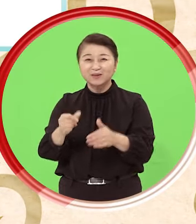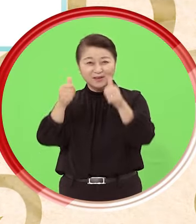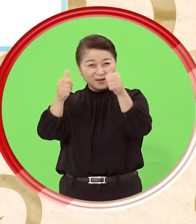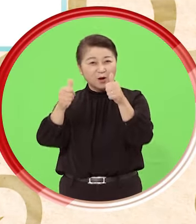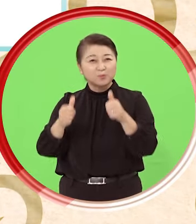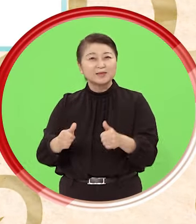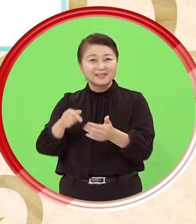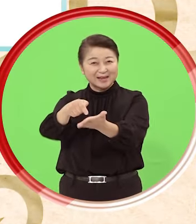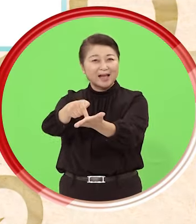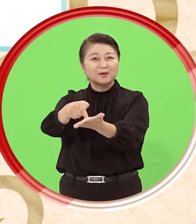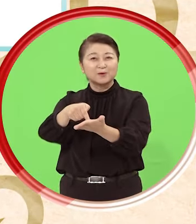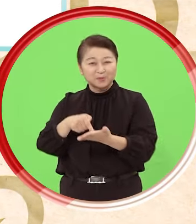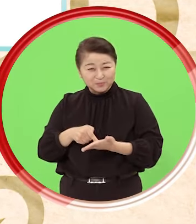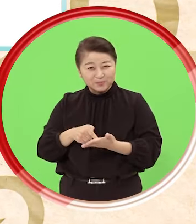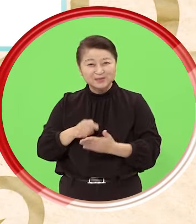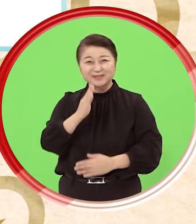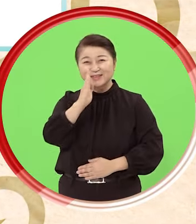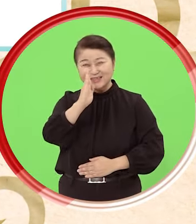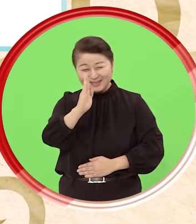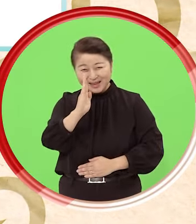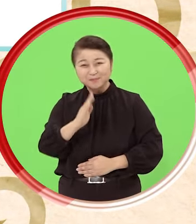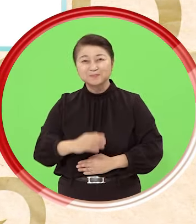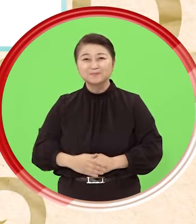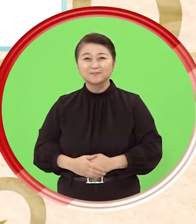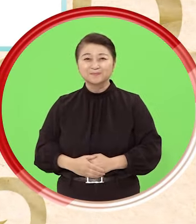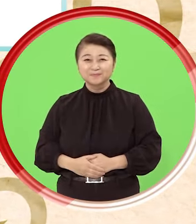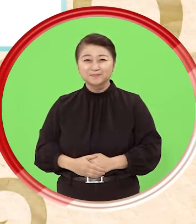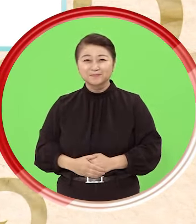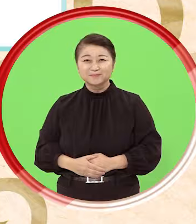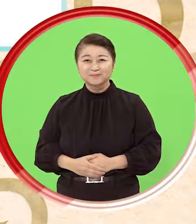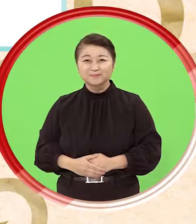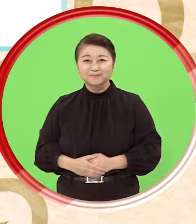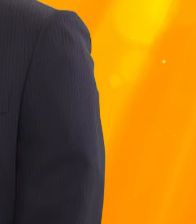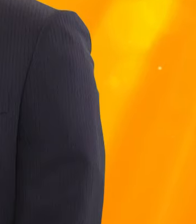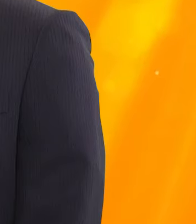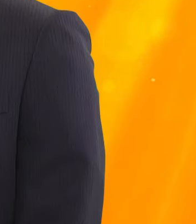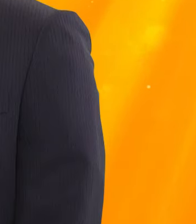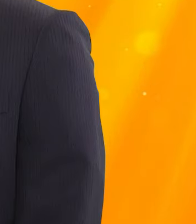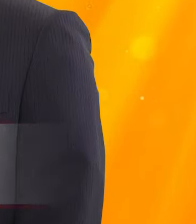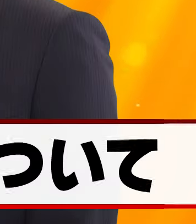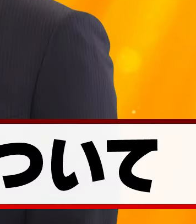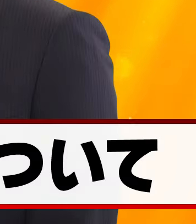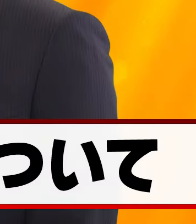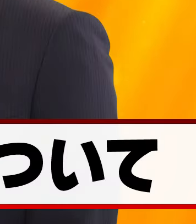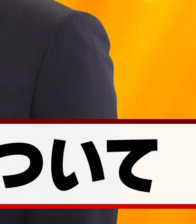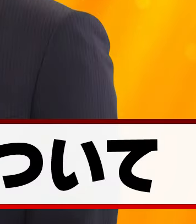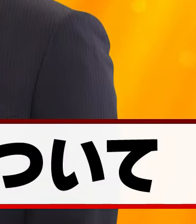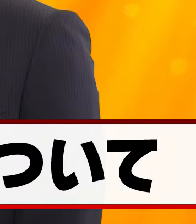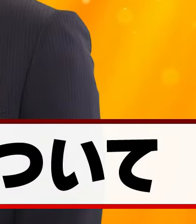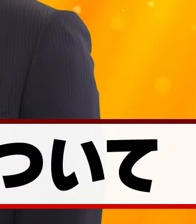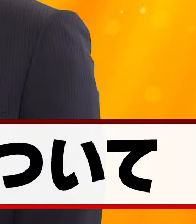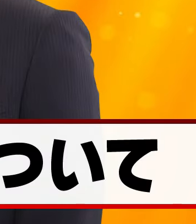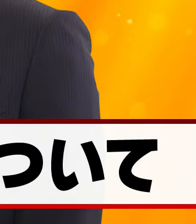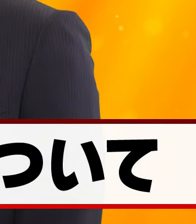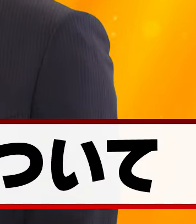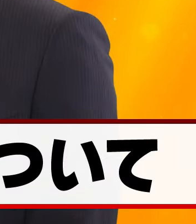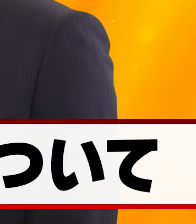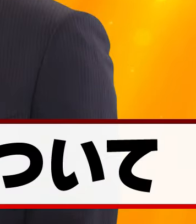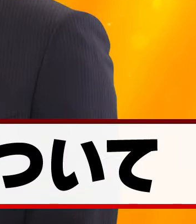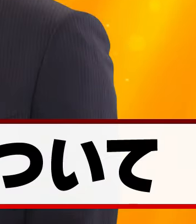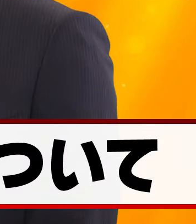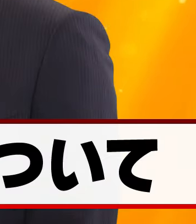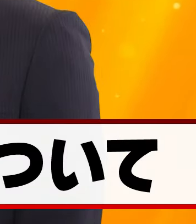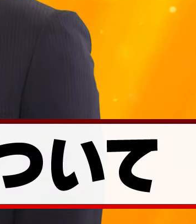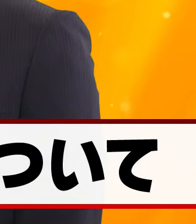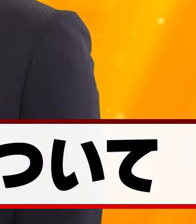にプレゼントします。番組ホームページから応募してくださいね。ここをカメラで撮影するとおみくじが引